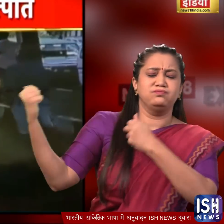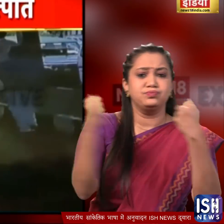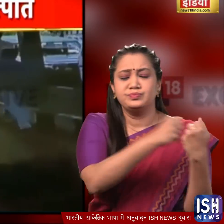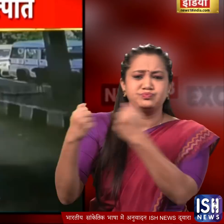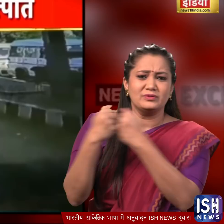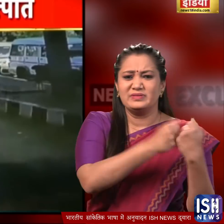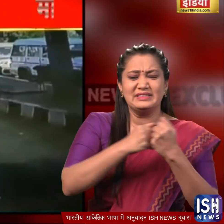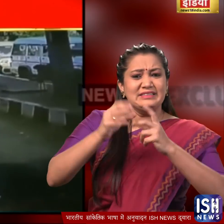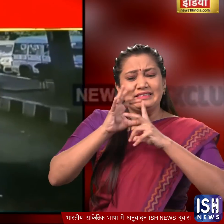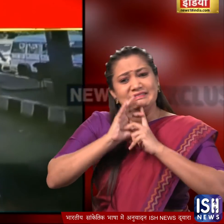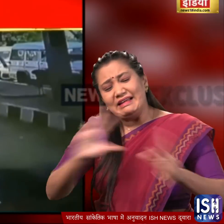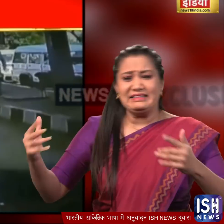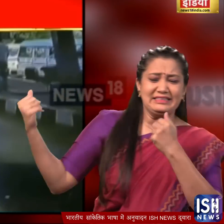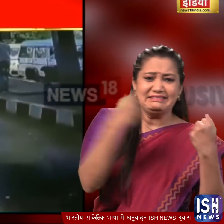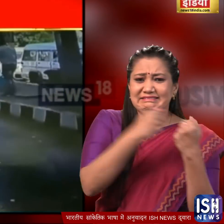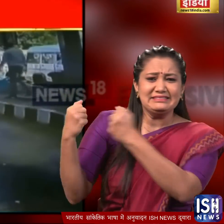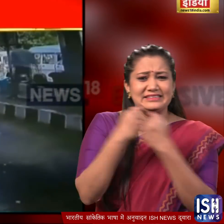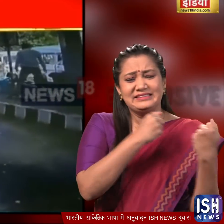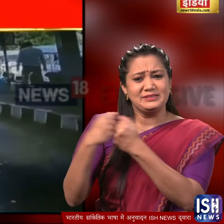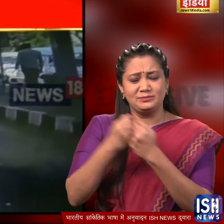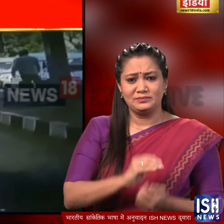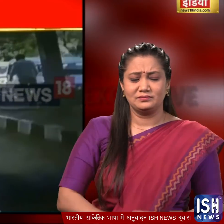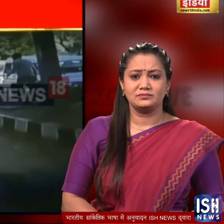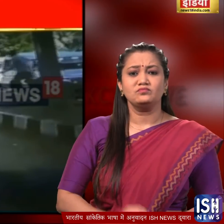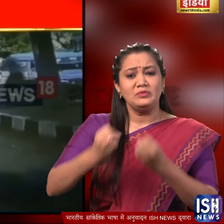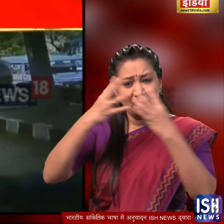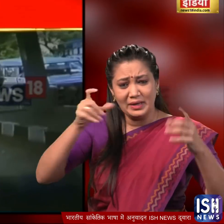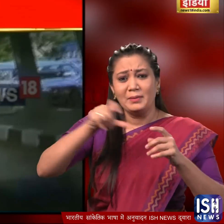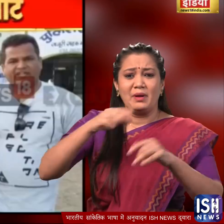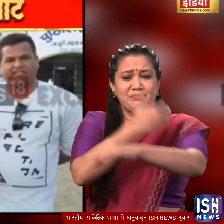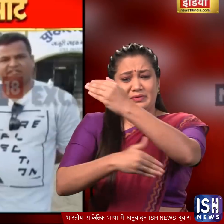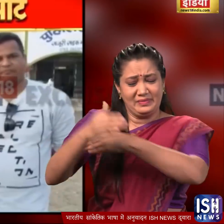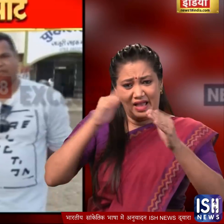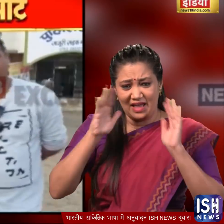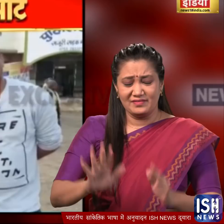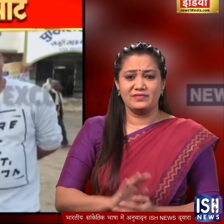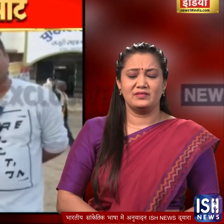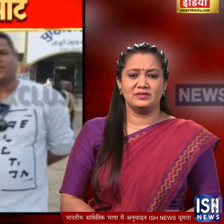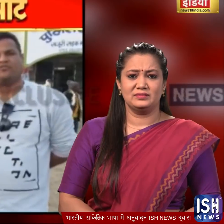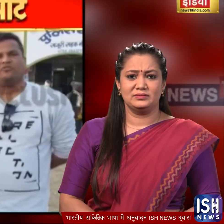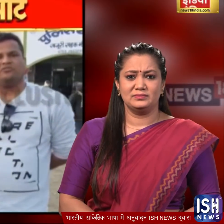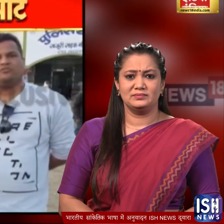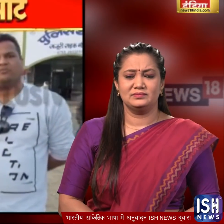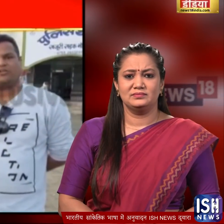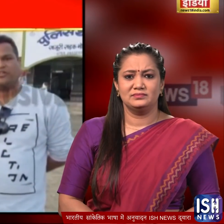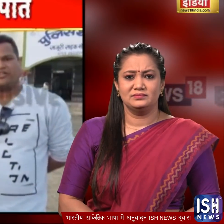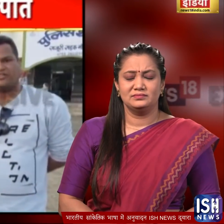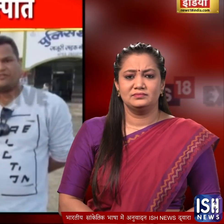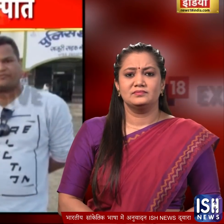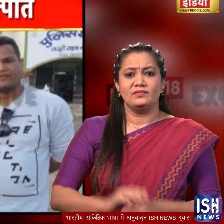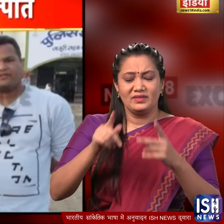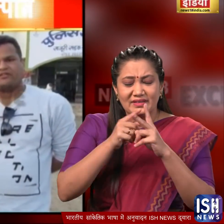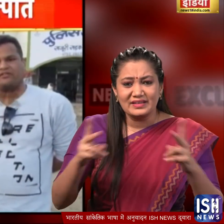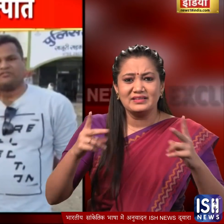रहे थे जैसे कि एक दूसरे के खून के प्यासे। इस मारपीट में कई लोग घायल भी हो गए। हमारे स्टाफ को मार पिटाई